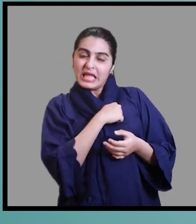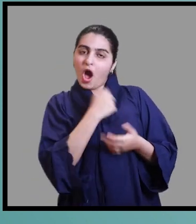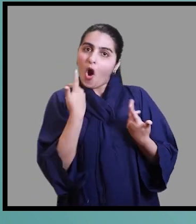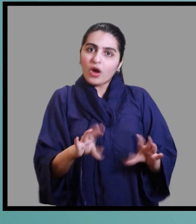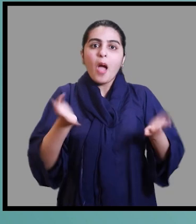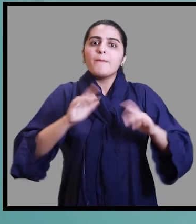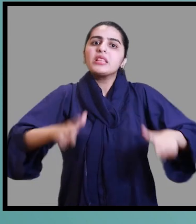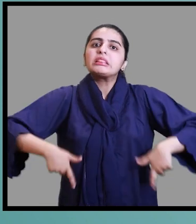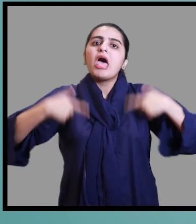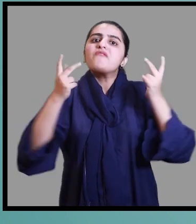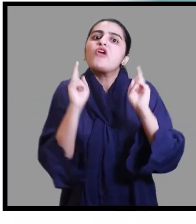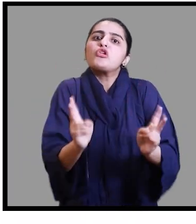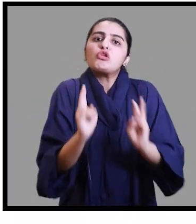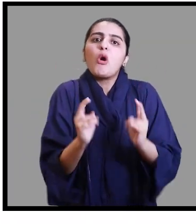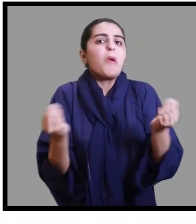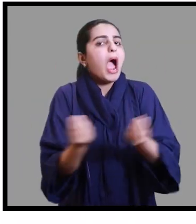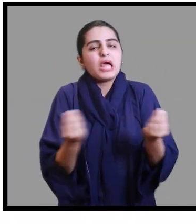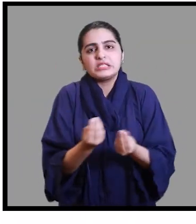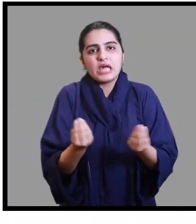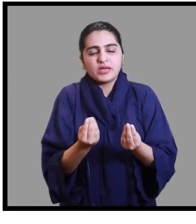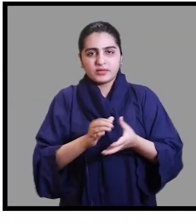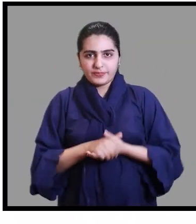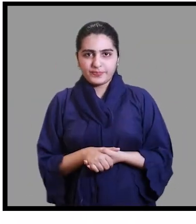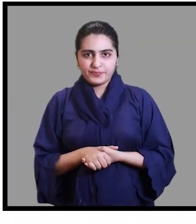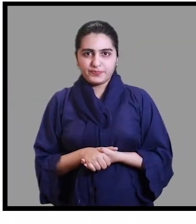लगाने के बाद इनकी बिल्कुल नॉर्मल ज़िंदगी गुजार सकते हैं।